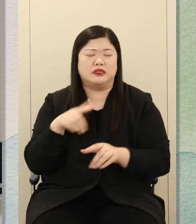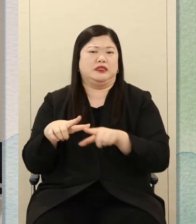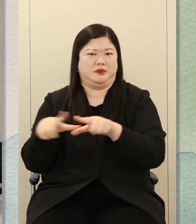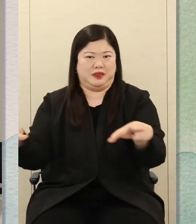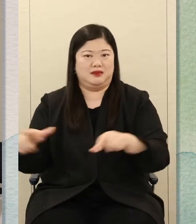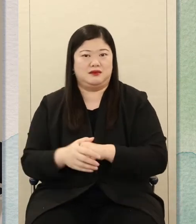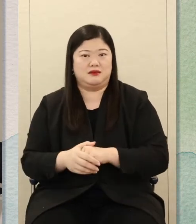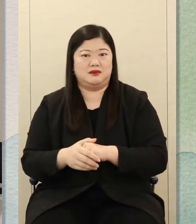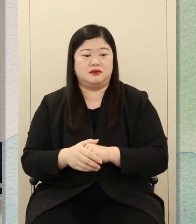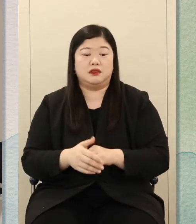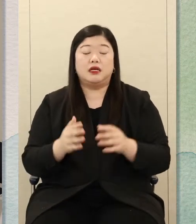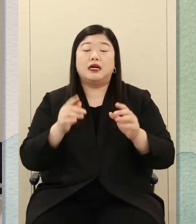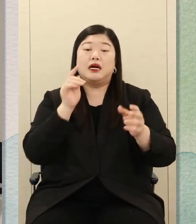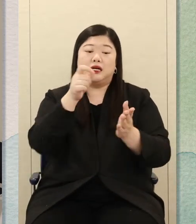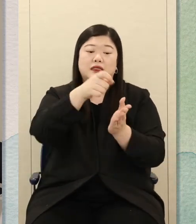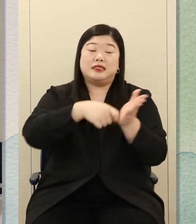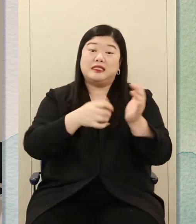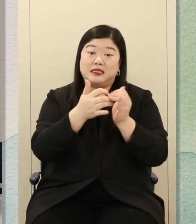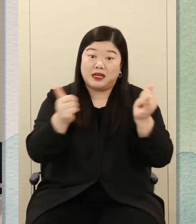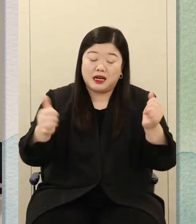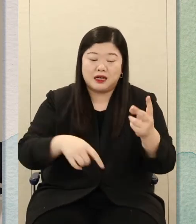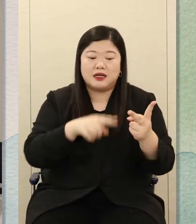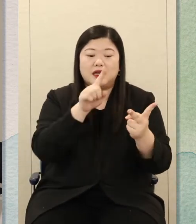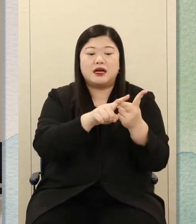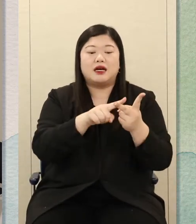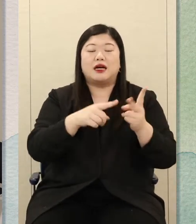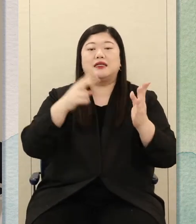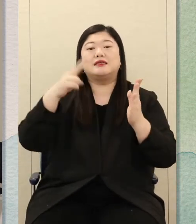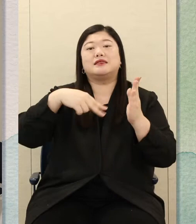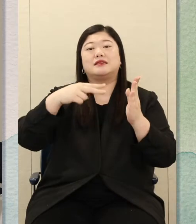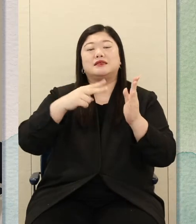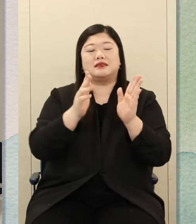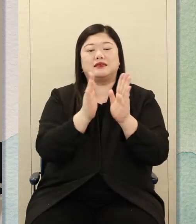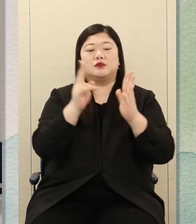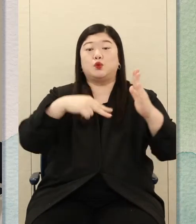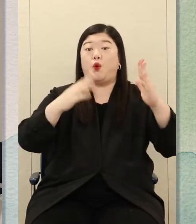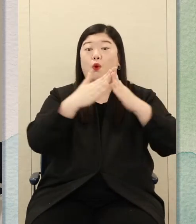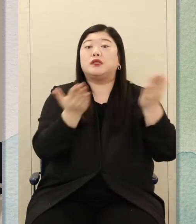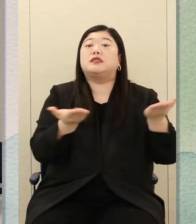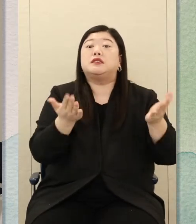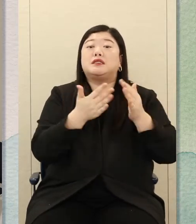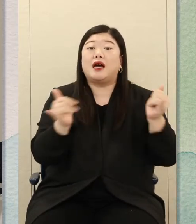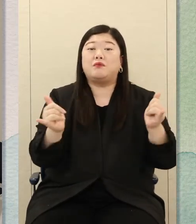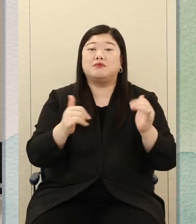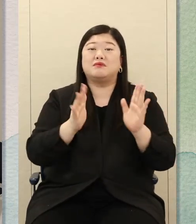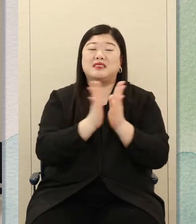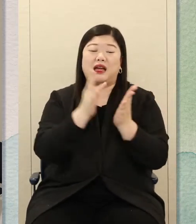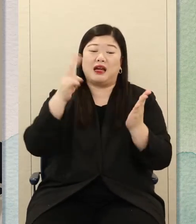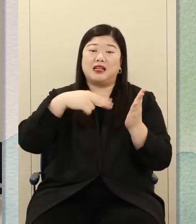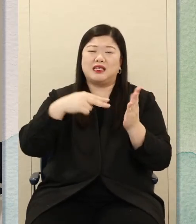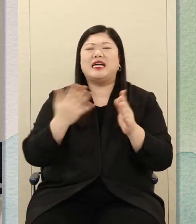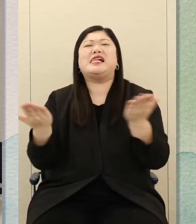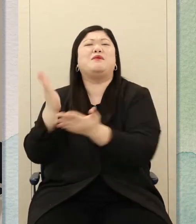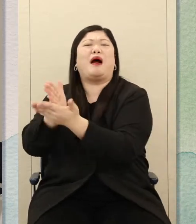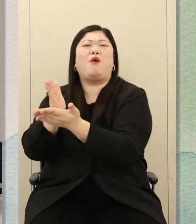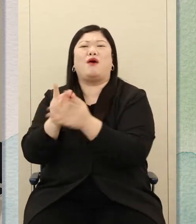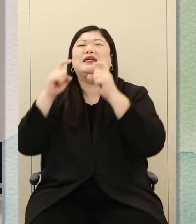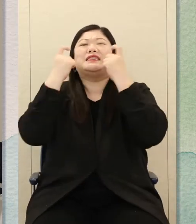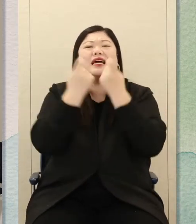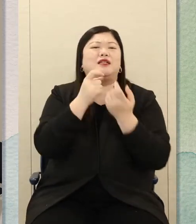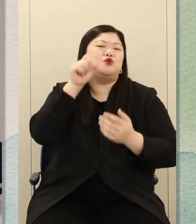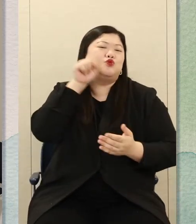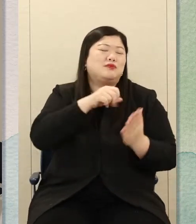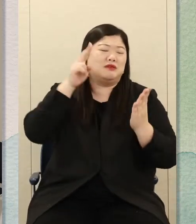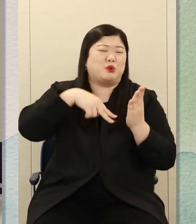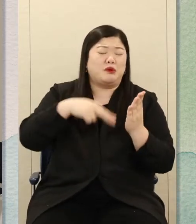없어요. 이렇게 되잖아요. 그러니까 물론 업무로 읽는 거 말고요. 업무로 읽는 거 말고 자기 독서할 시간 참 없거든요. 그래서 저분들은